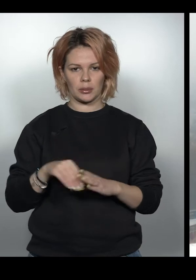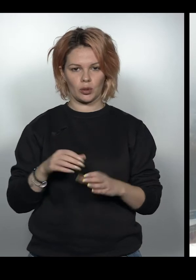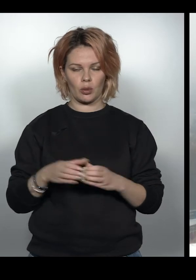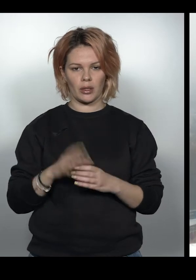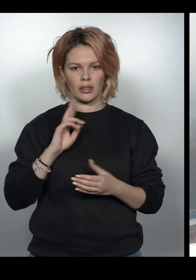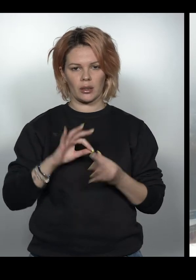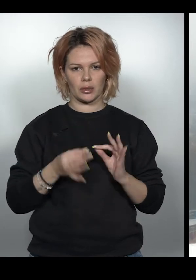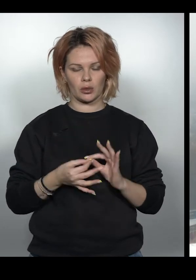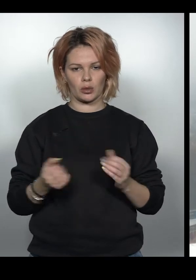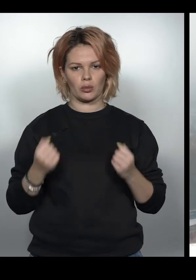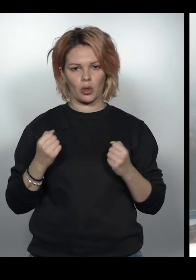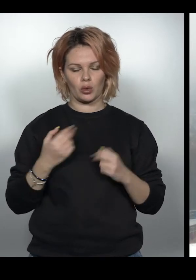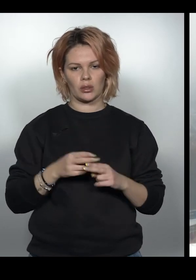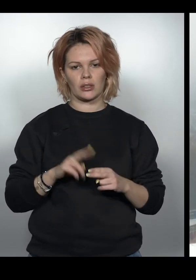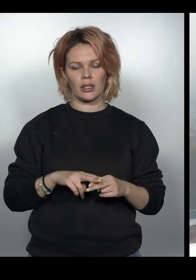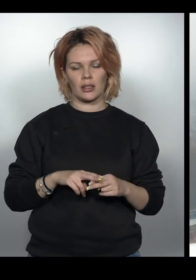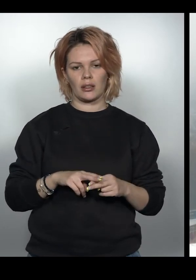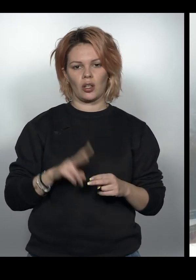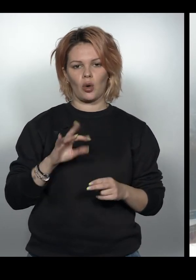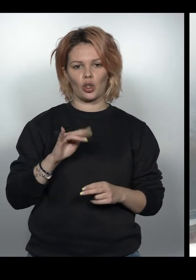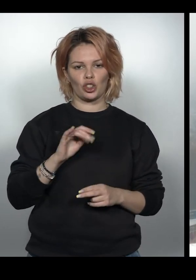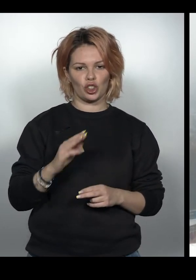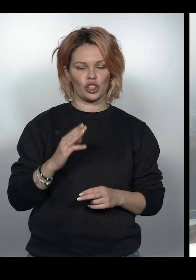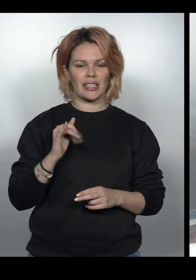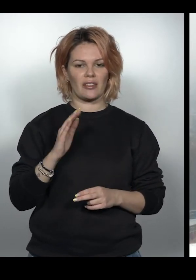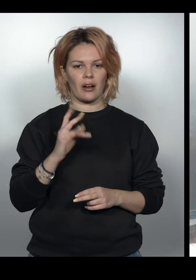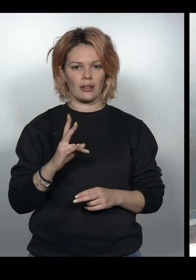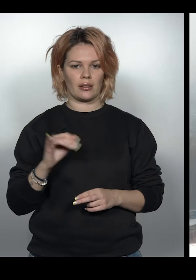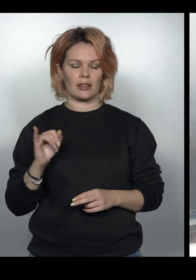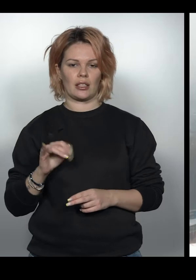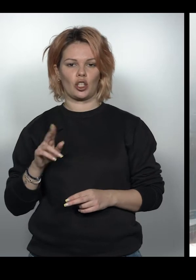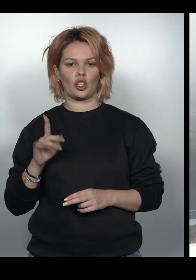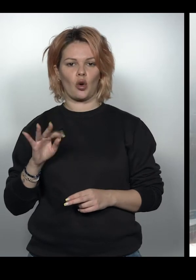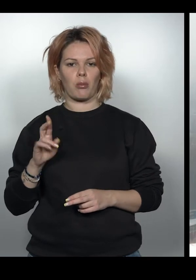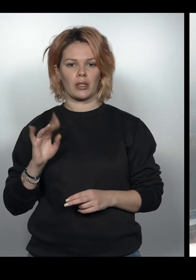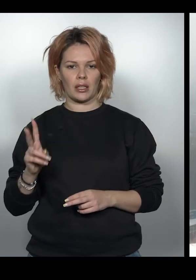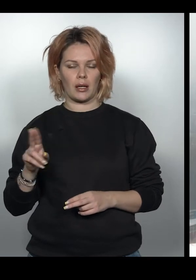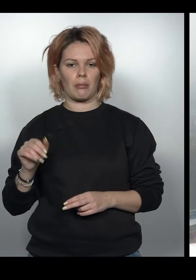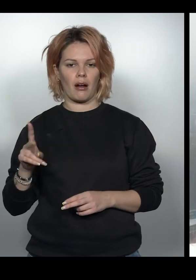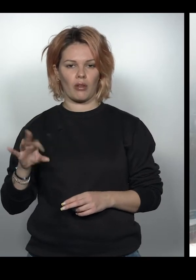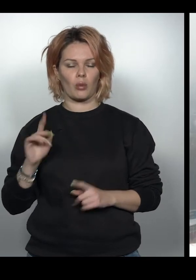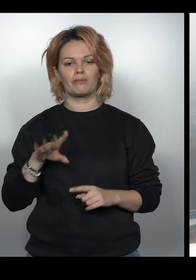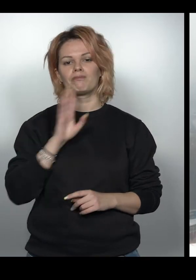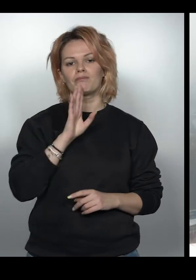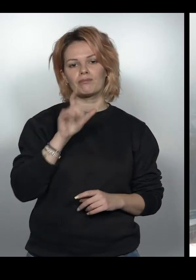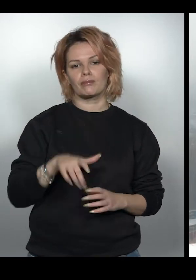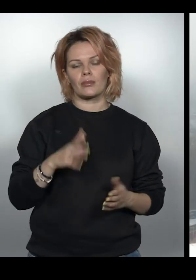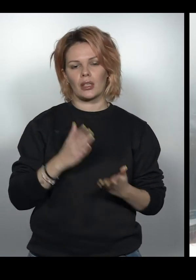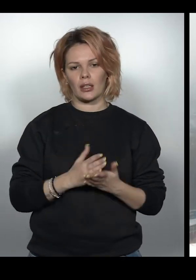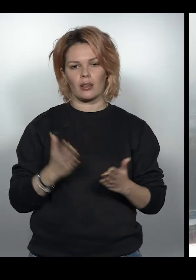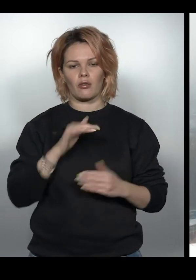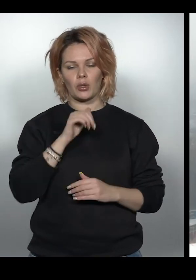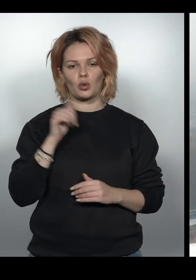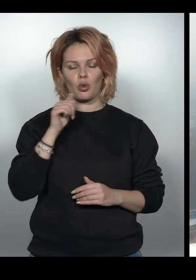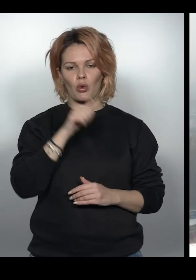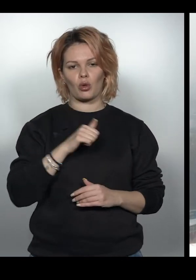команди дефлімпійського спорту. Це Кочиш Іван і Бровдій Павло. Також є в нас дівчина, яка в